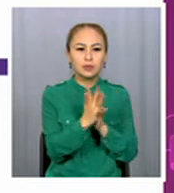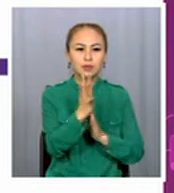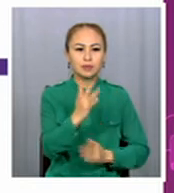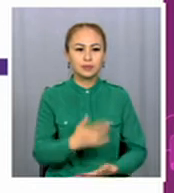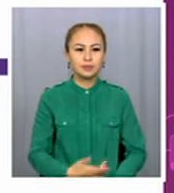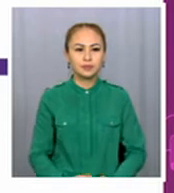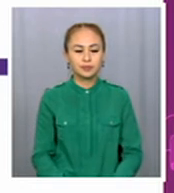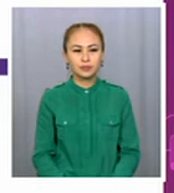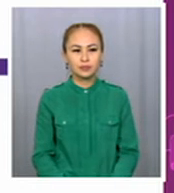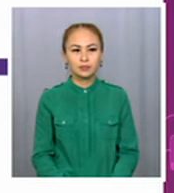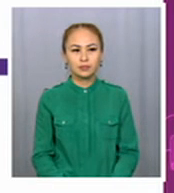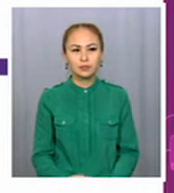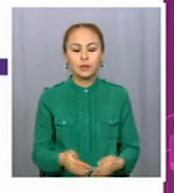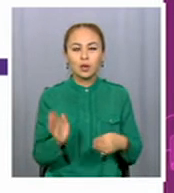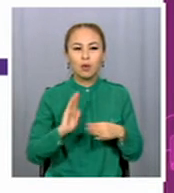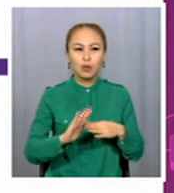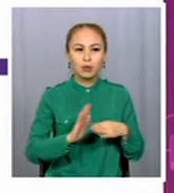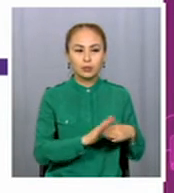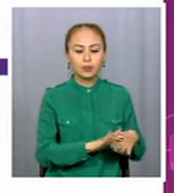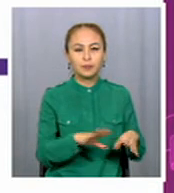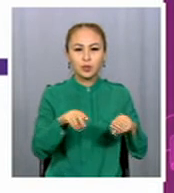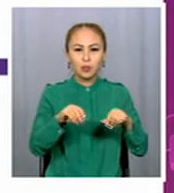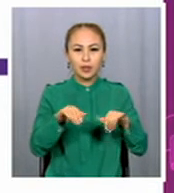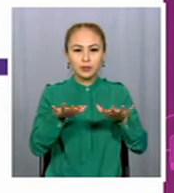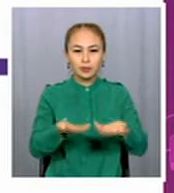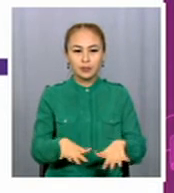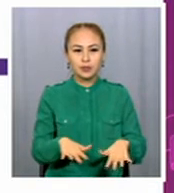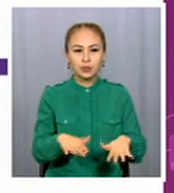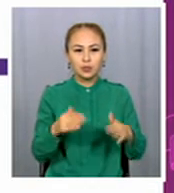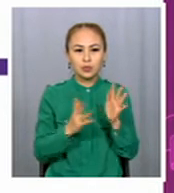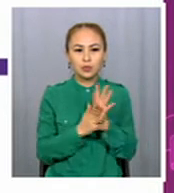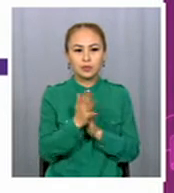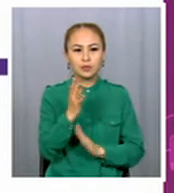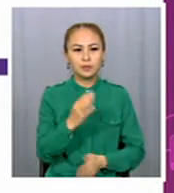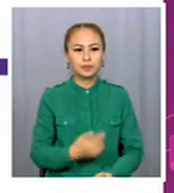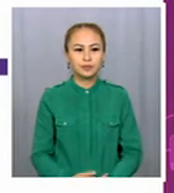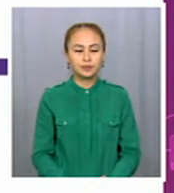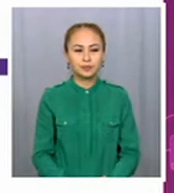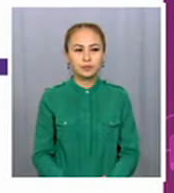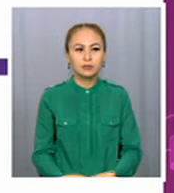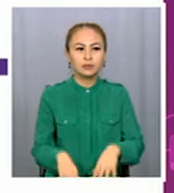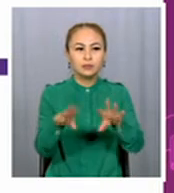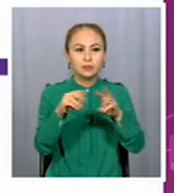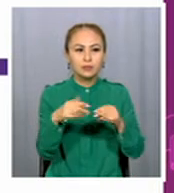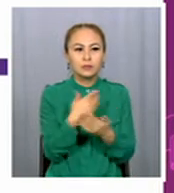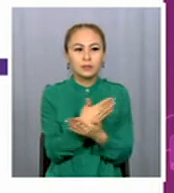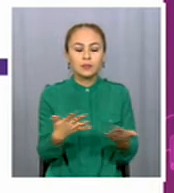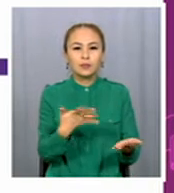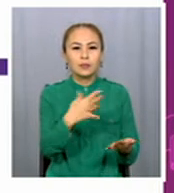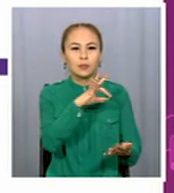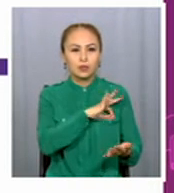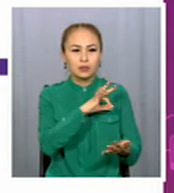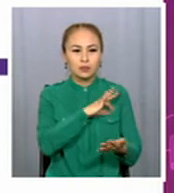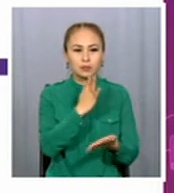Я, орам жапырақ топырақта өседі. Орам жапырақтың қандай пайдасы бар?